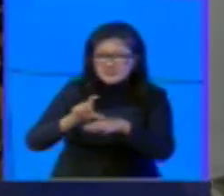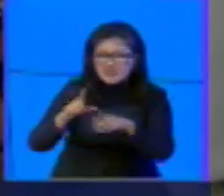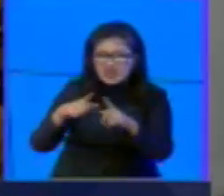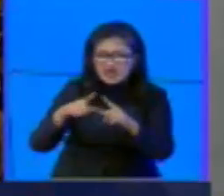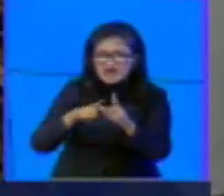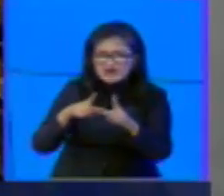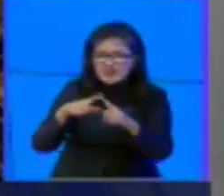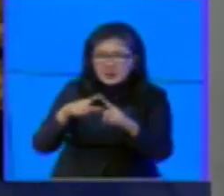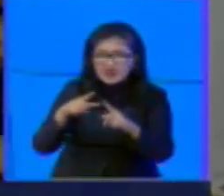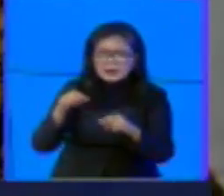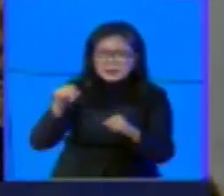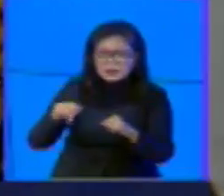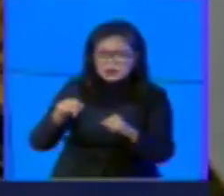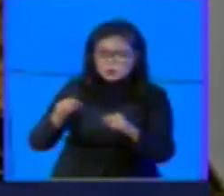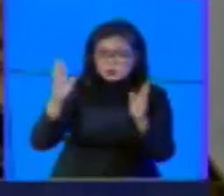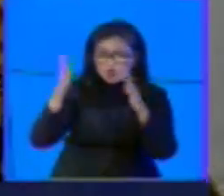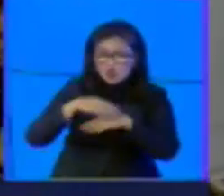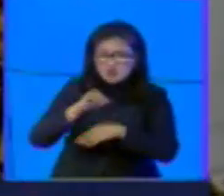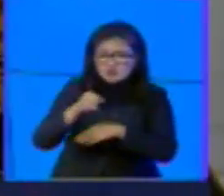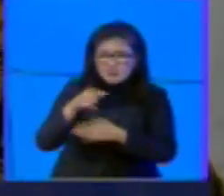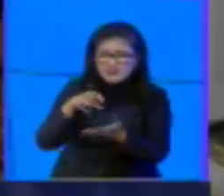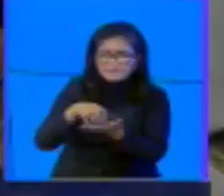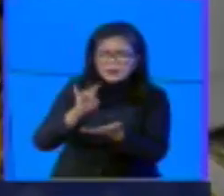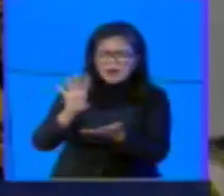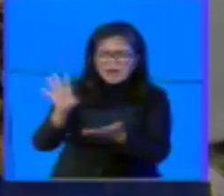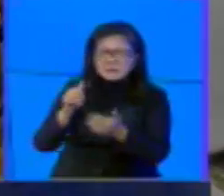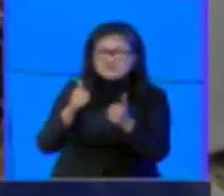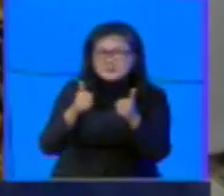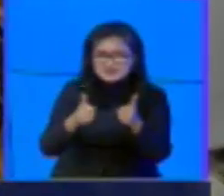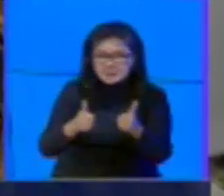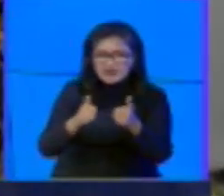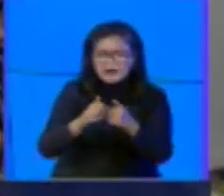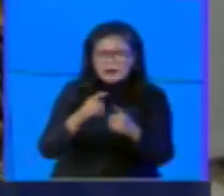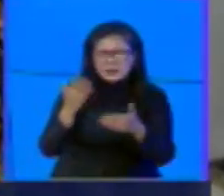Jumat di tempat lain bisa. Kenapa? Sampai kapan ini, Pak? Sampai ada